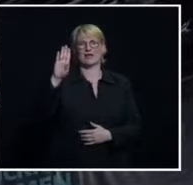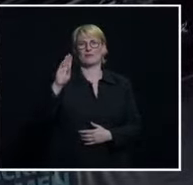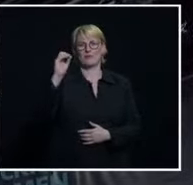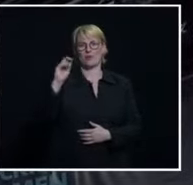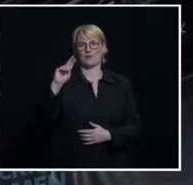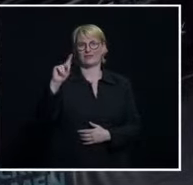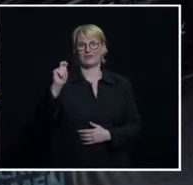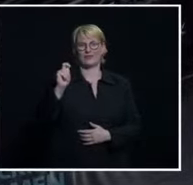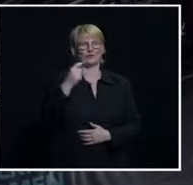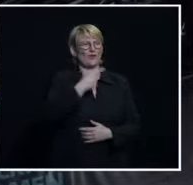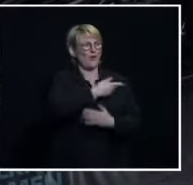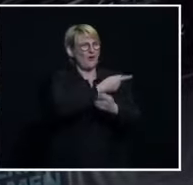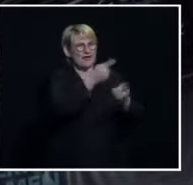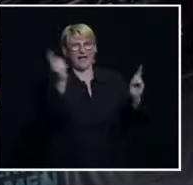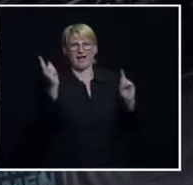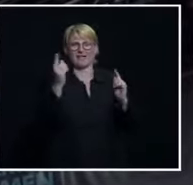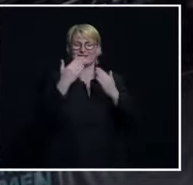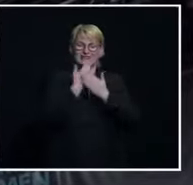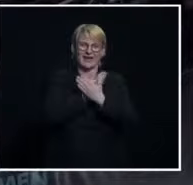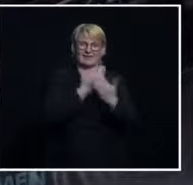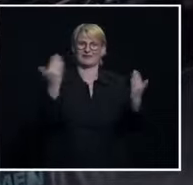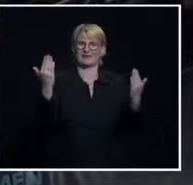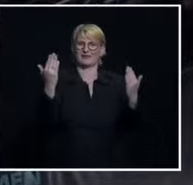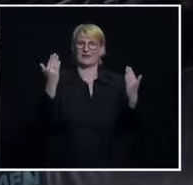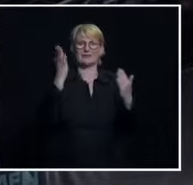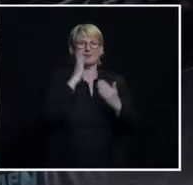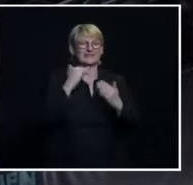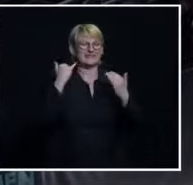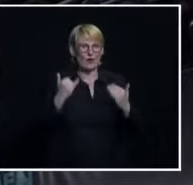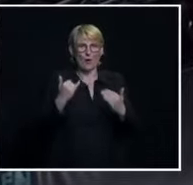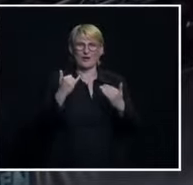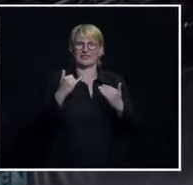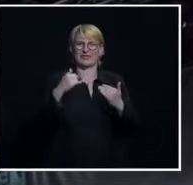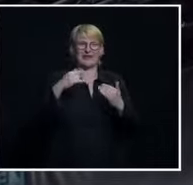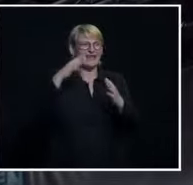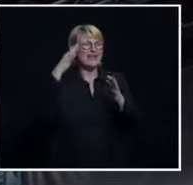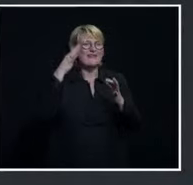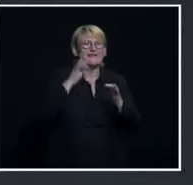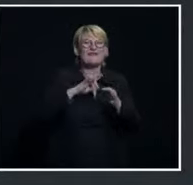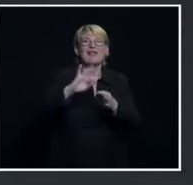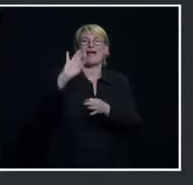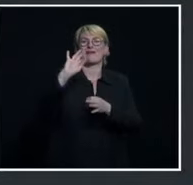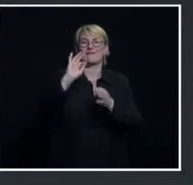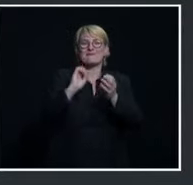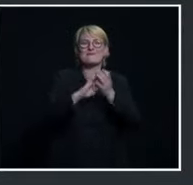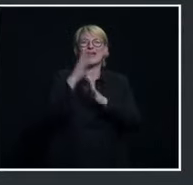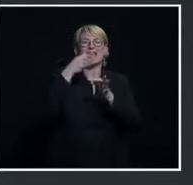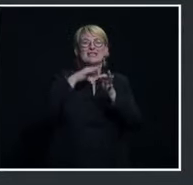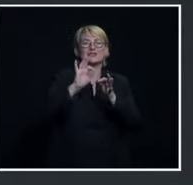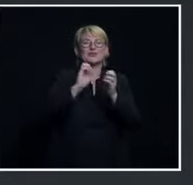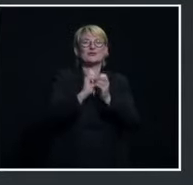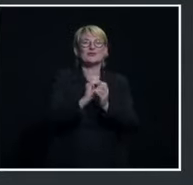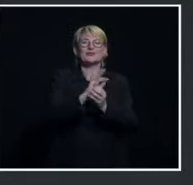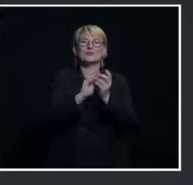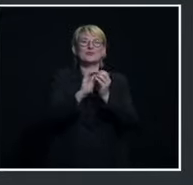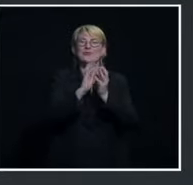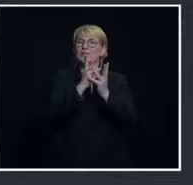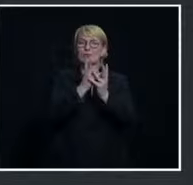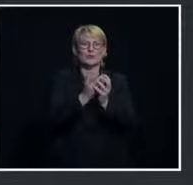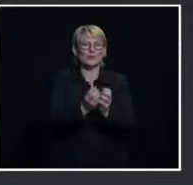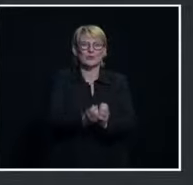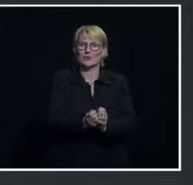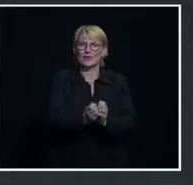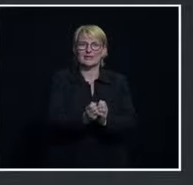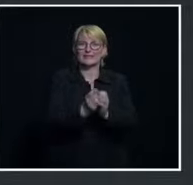dankbar. Lasst die Flamme nicht verlöschen, die heute hier entzündet wird. Tragt die Namen nicht nur in den